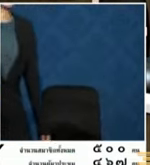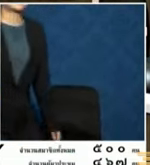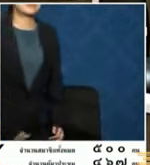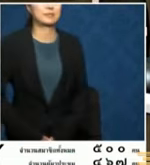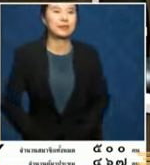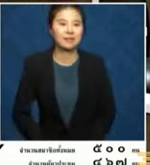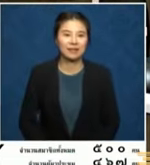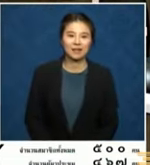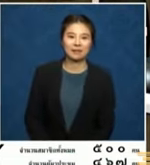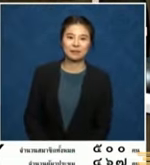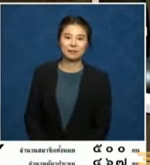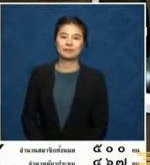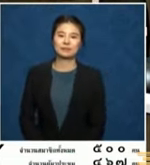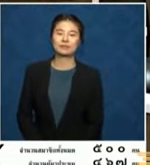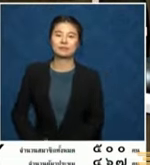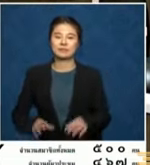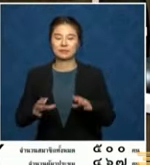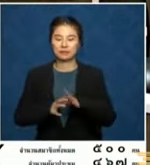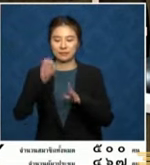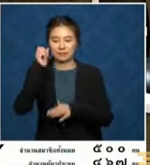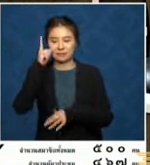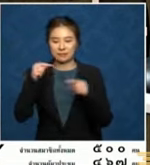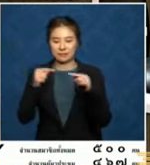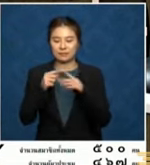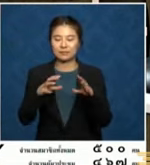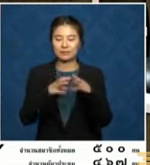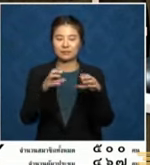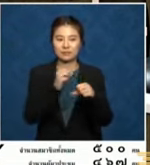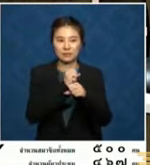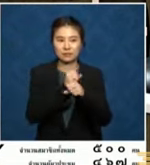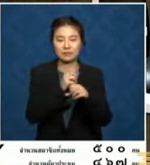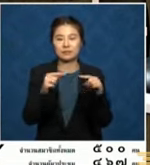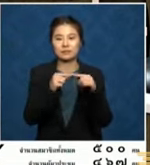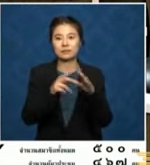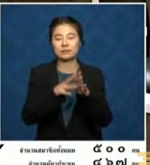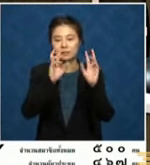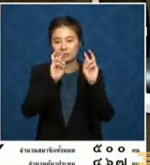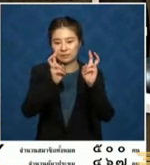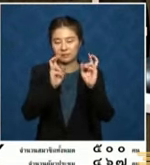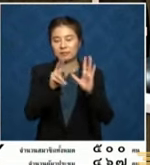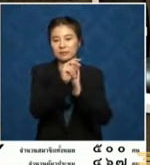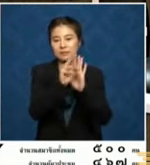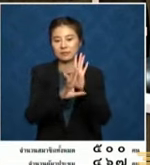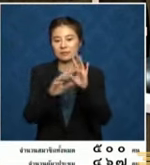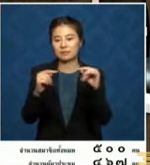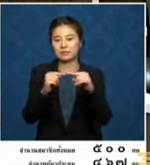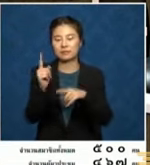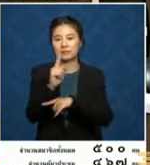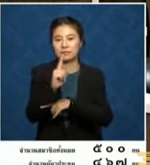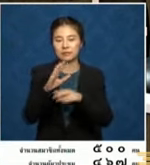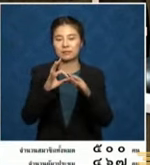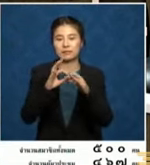การทำงานของหน่วยนโยบายส่วนกลางที่เราคาดหวังว่าเขาจะเป็นหน่วยหลักที่จะแก้ปัญหาในเชิงโครงสร้างและนโ